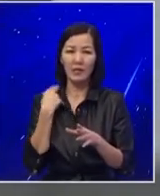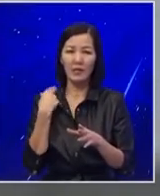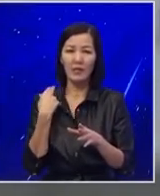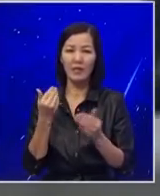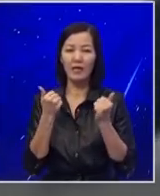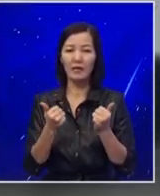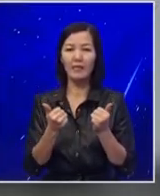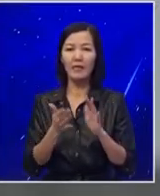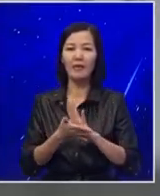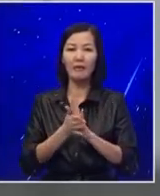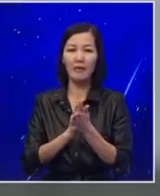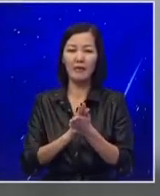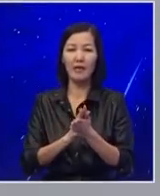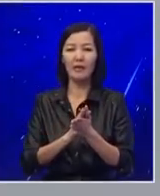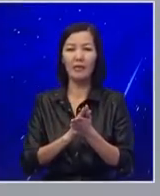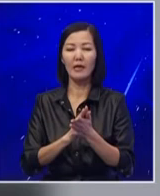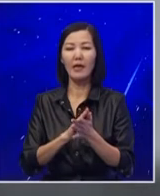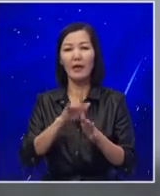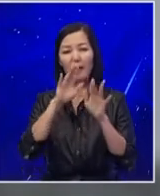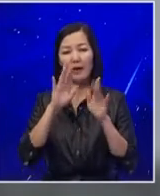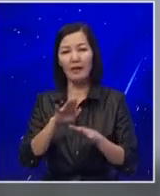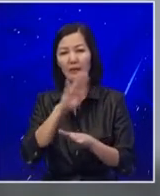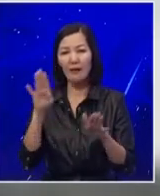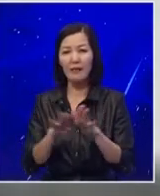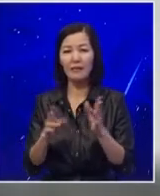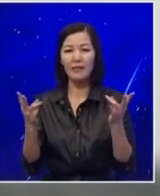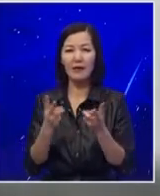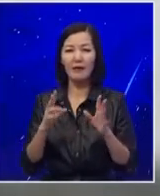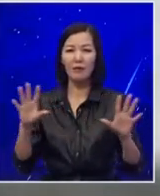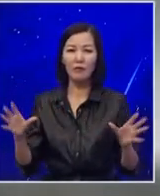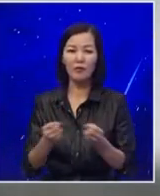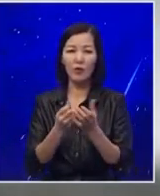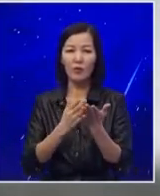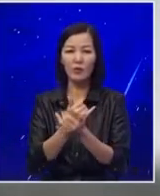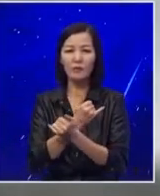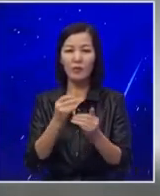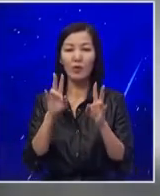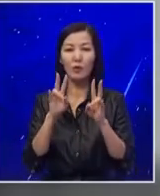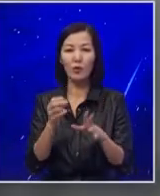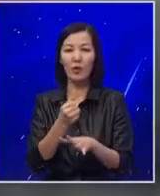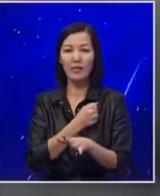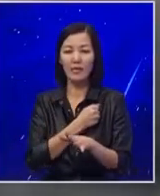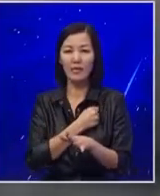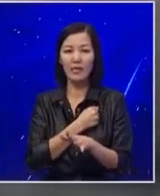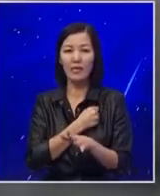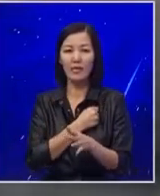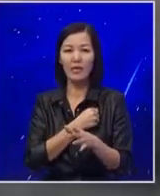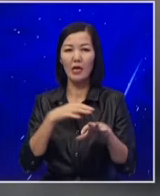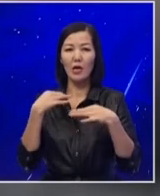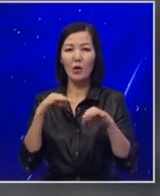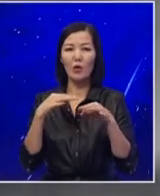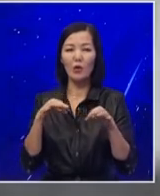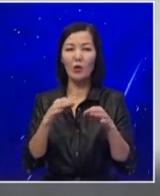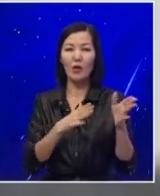тұр. Жергілікті билік омбығардан шыға алмай жатқан көліктерге құтқару қызметін жіберген. Алайда әскерилерге де жол қозғалысын қалыпқа